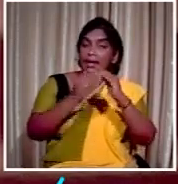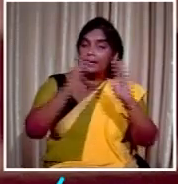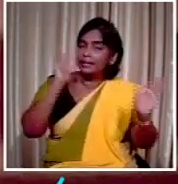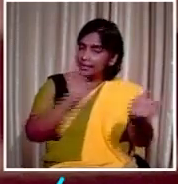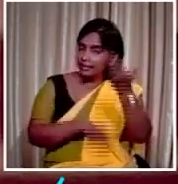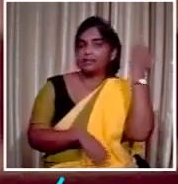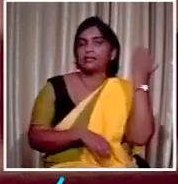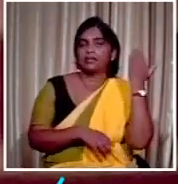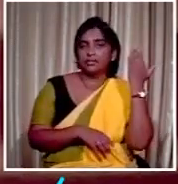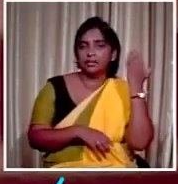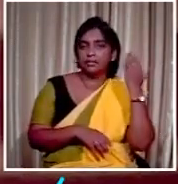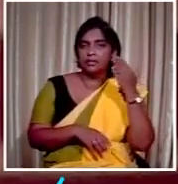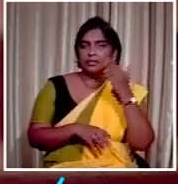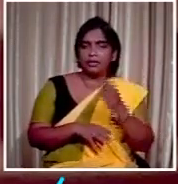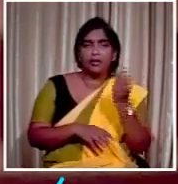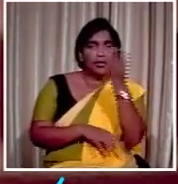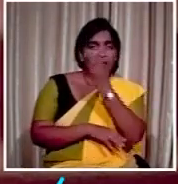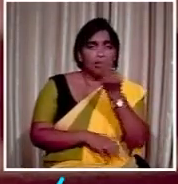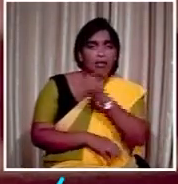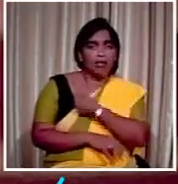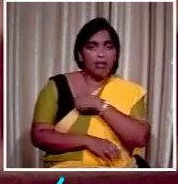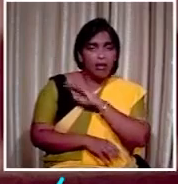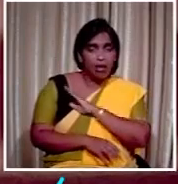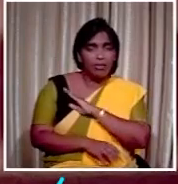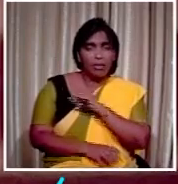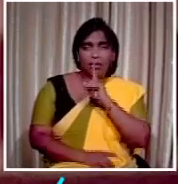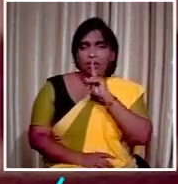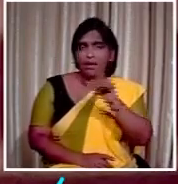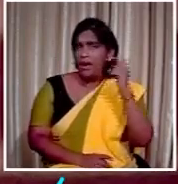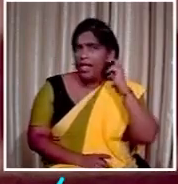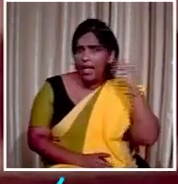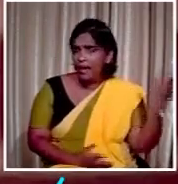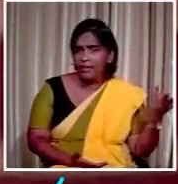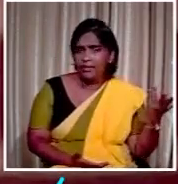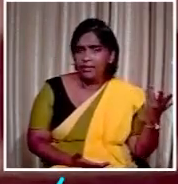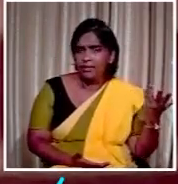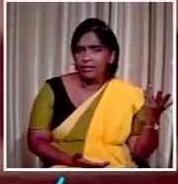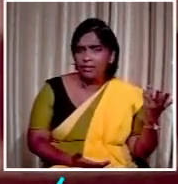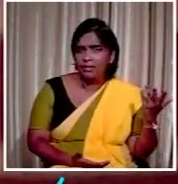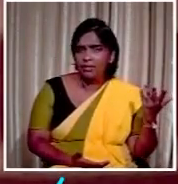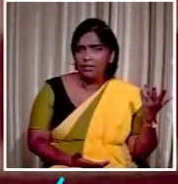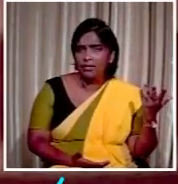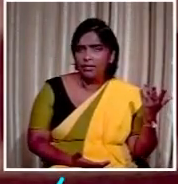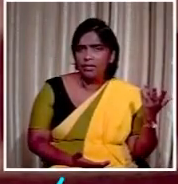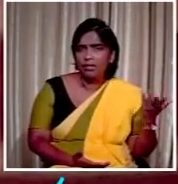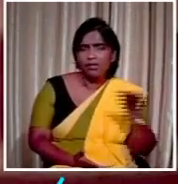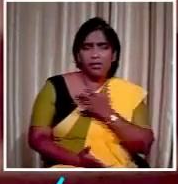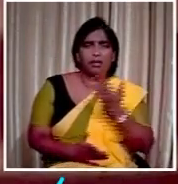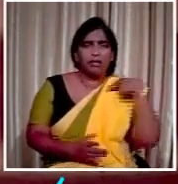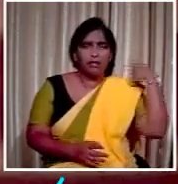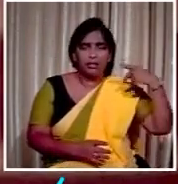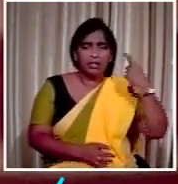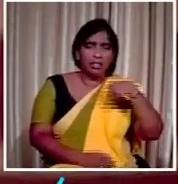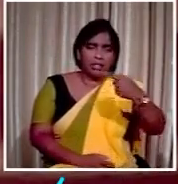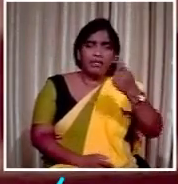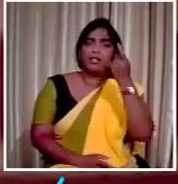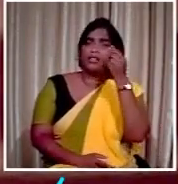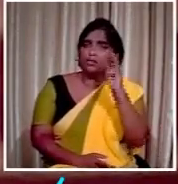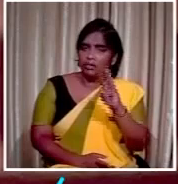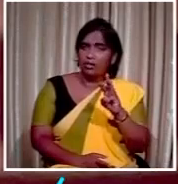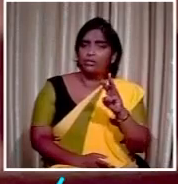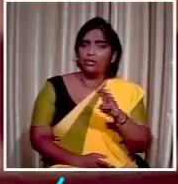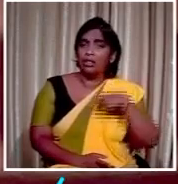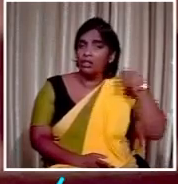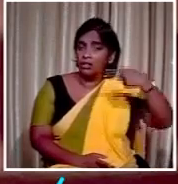කියලා මේ ත්‍රිනිකායට කන් දෙන්න බැරි ඇයි කන් ඇහෙන්නේ නැත්තේ මෙච්චර දවස් 13ක් මේ